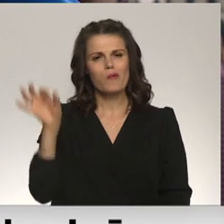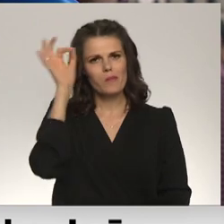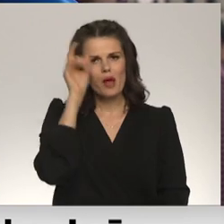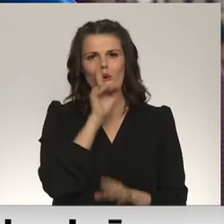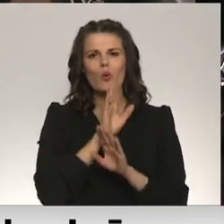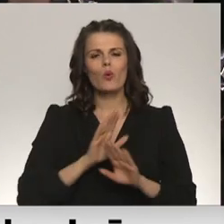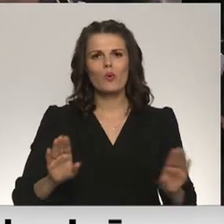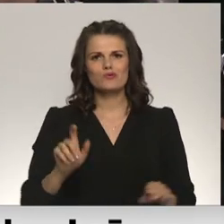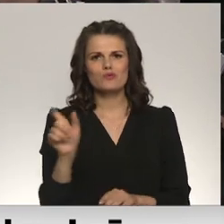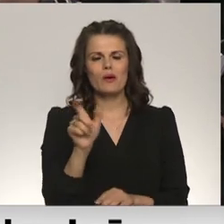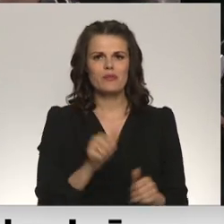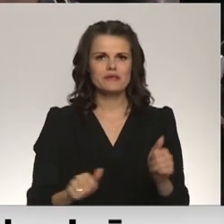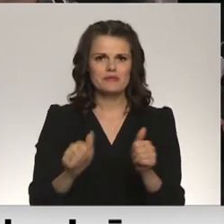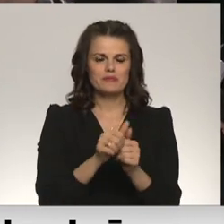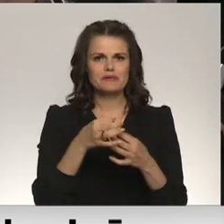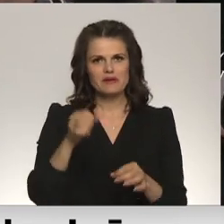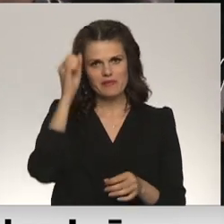brīvības pieminekļa.